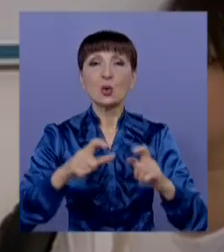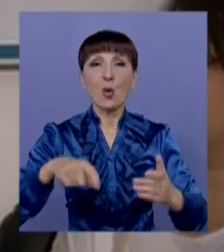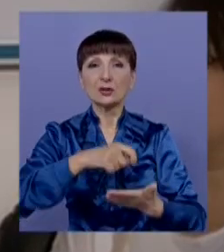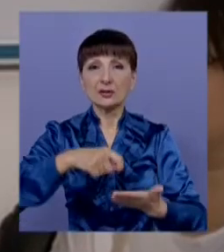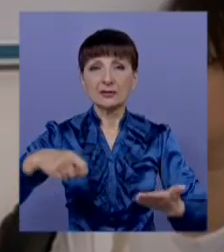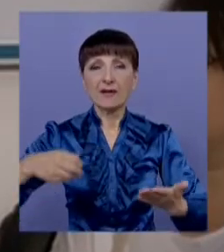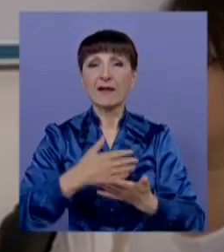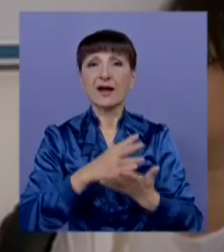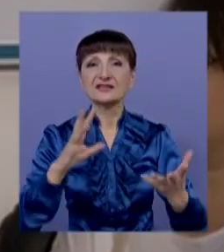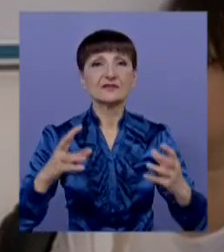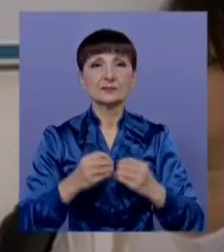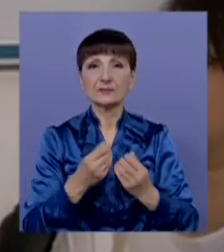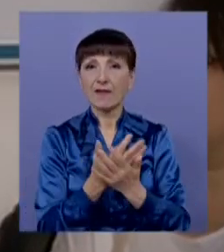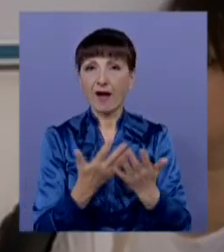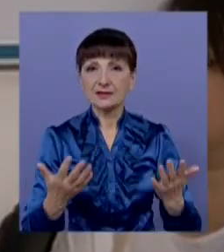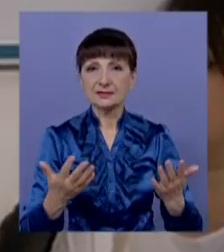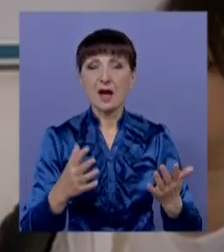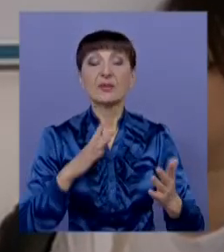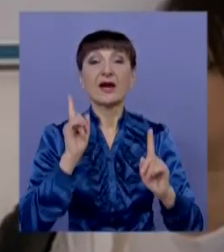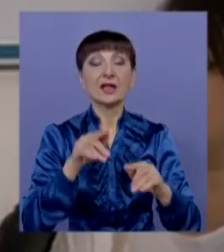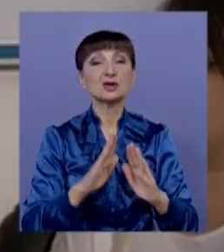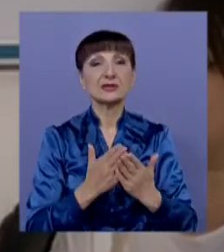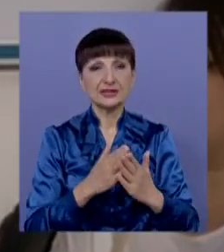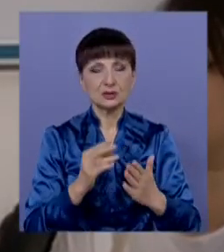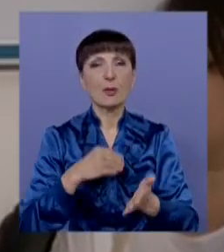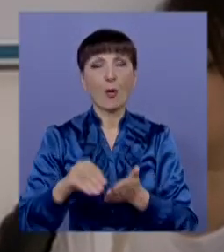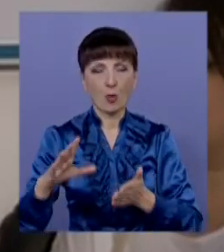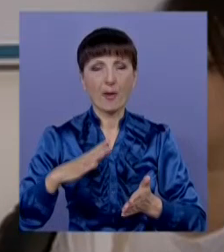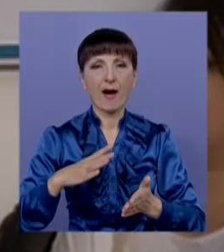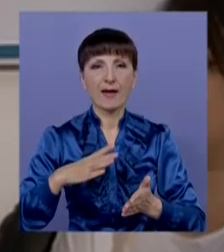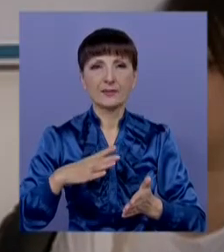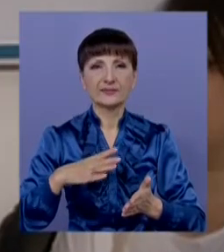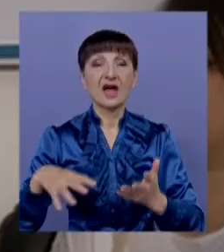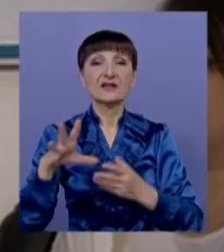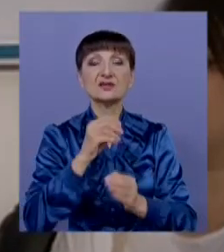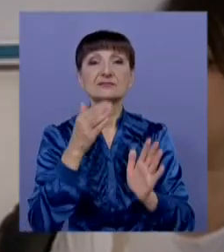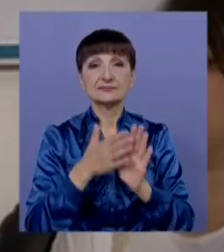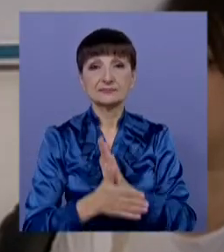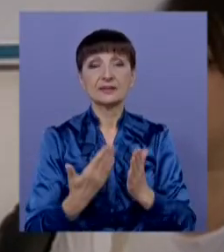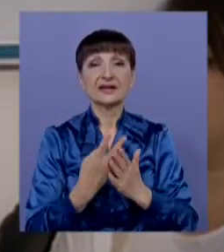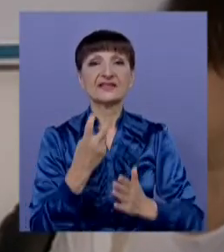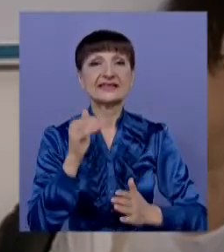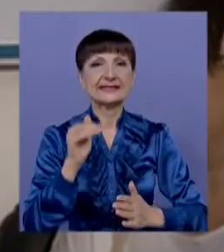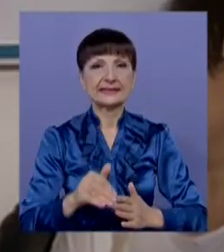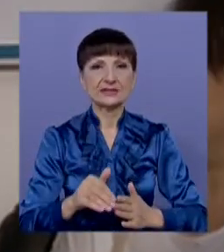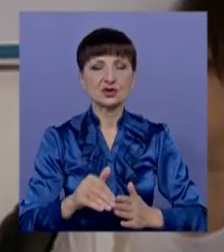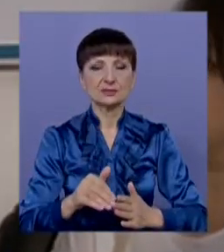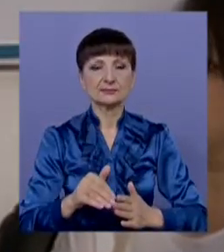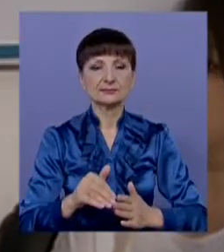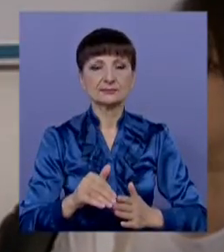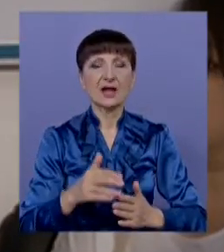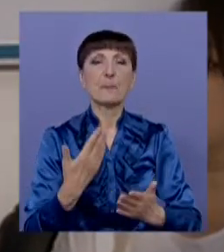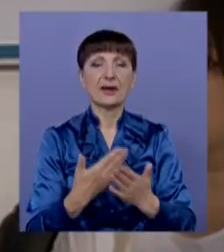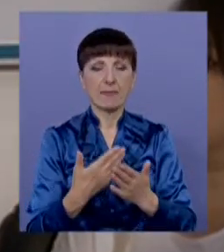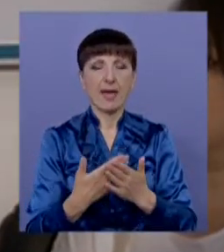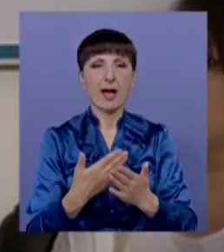канцтовары всякие. Но бывает, что и книжки покупаем иногда. Ну, на все это уходит, наверное, на 200 тысяч. Ну, примерно,